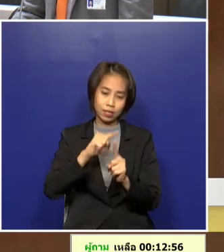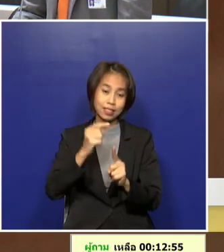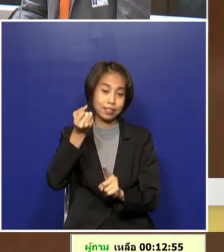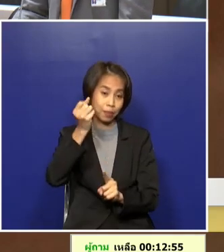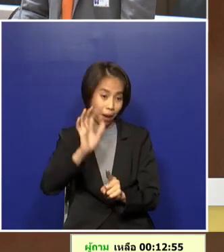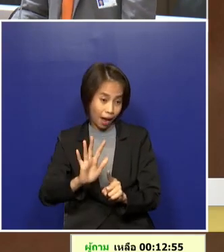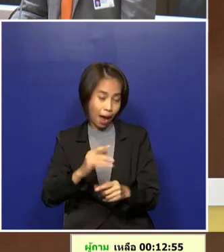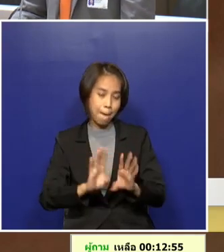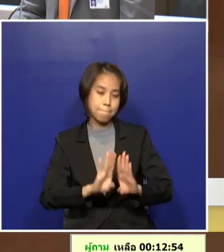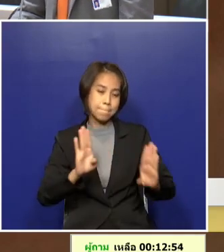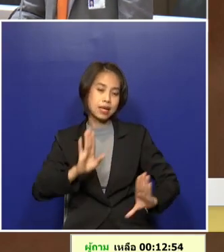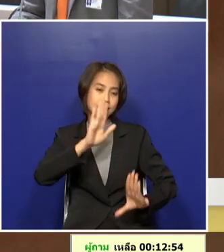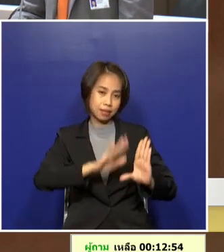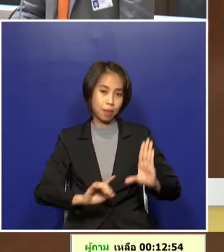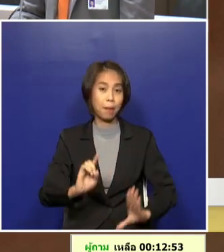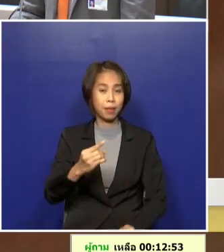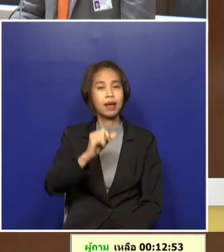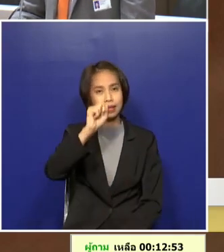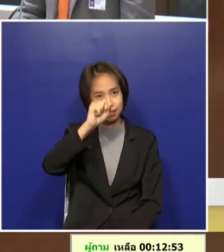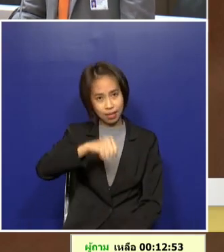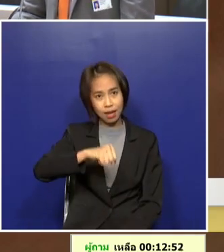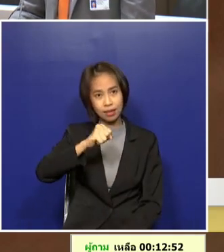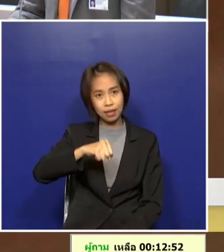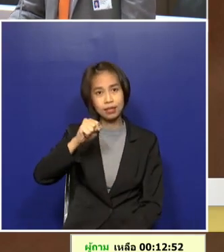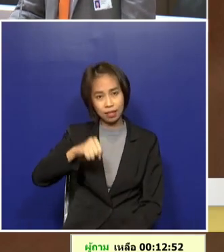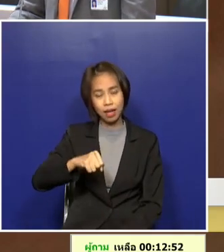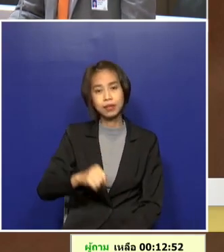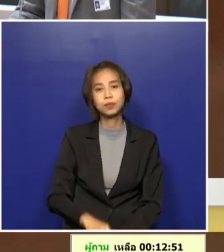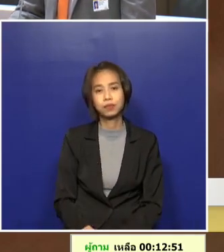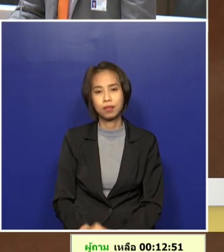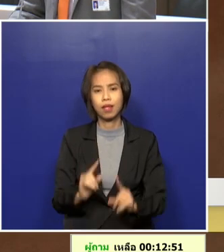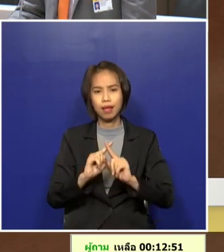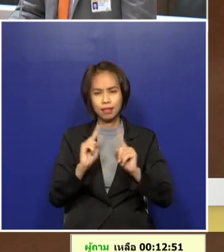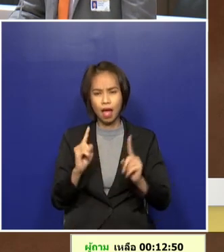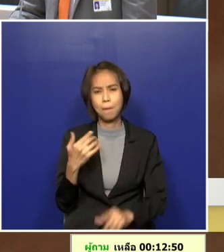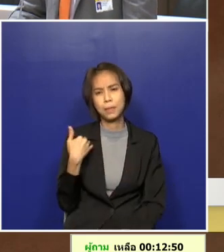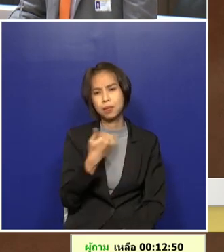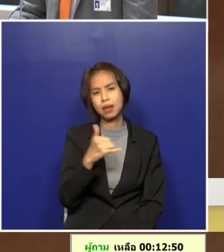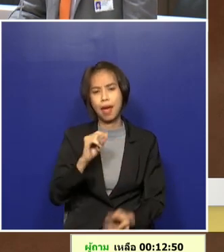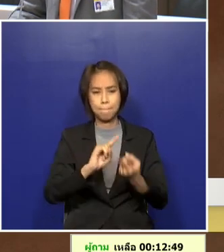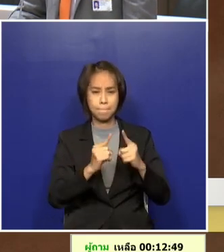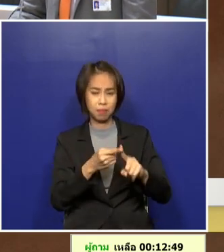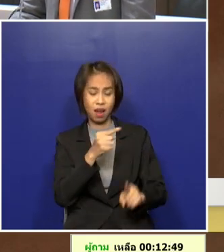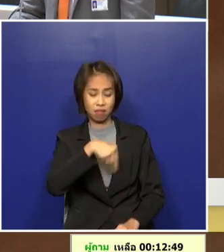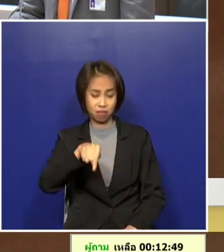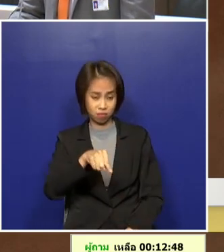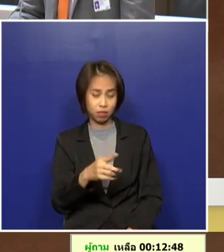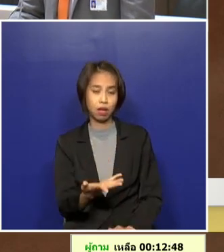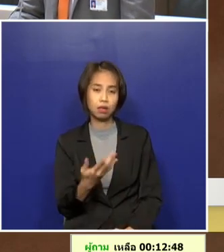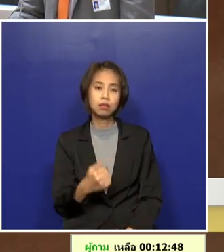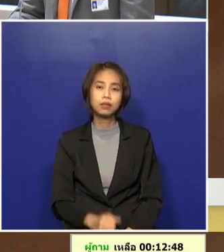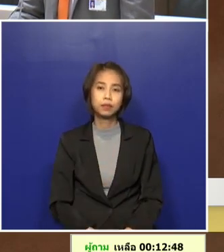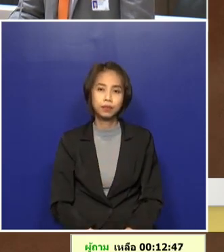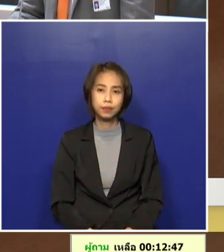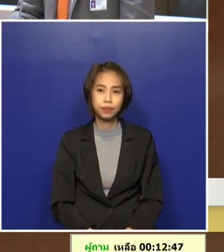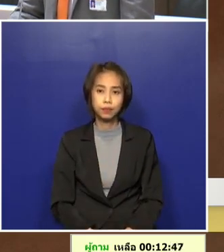านานะครับผมถามนะครับไอ้ลงทะเบียนออฟไลน์ธนาคารเนี่ยบางคนนะครับอย่างเพื่อนสมาชิกผมเนี่ยพี่มานพคีรีภูว